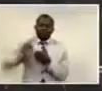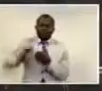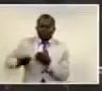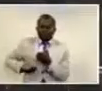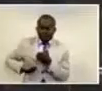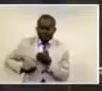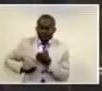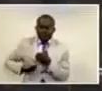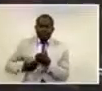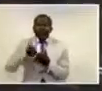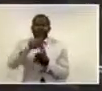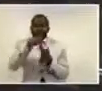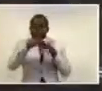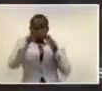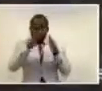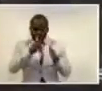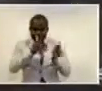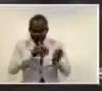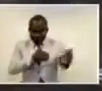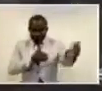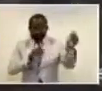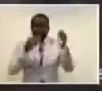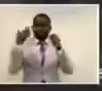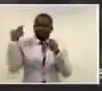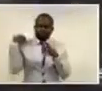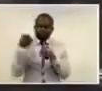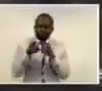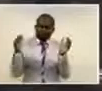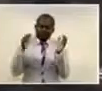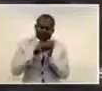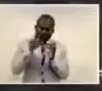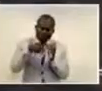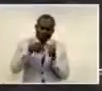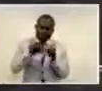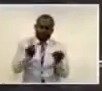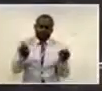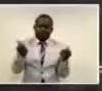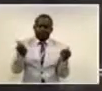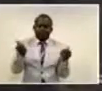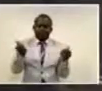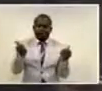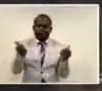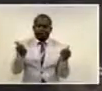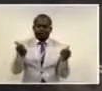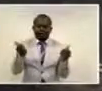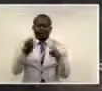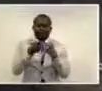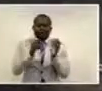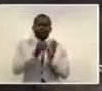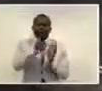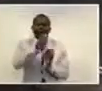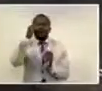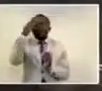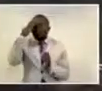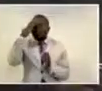madamu. Aba bayobozi nibo bashinzwe kandi bazabikemura kandi arabizi.